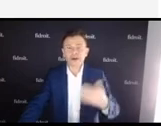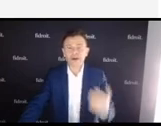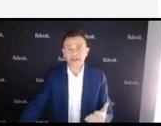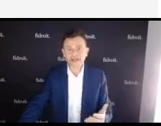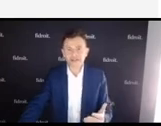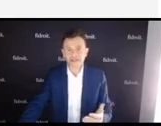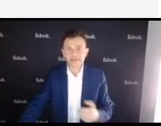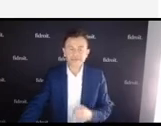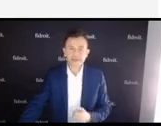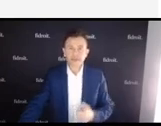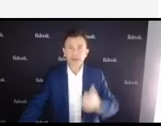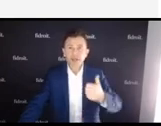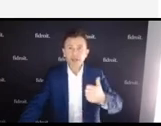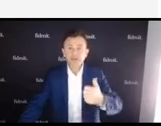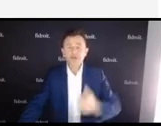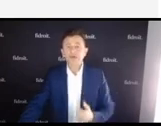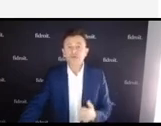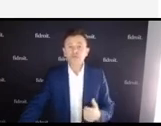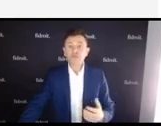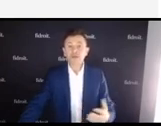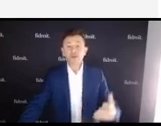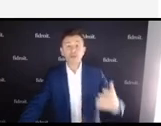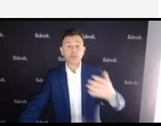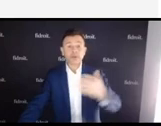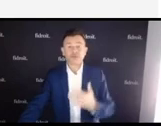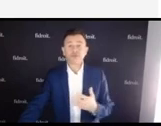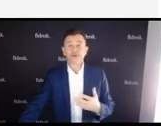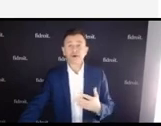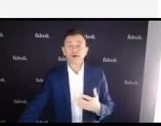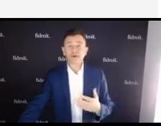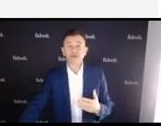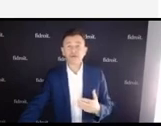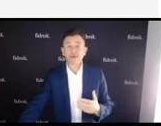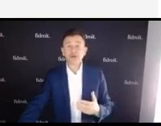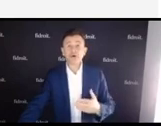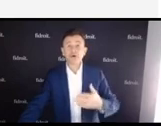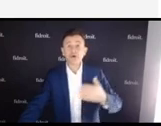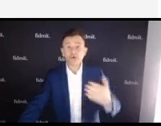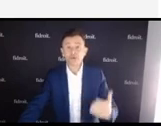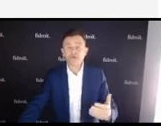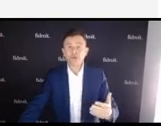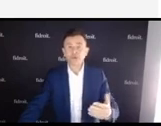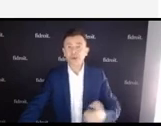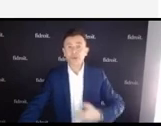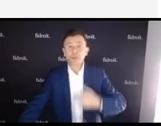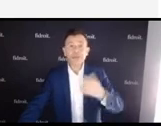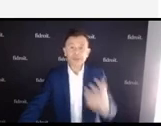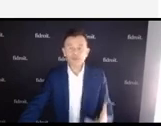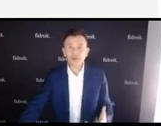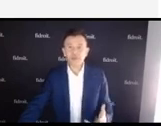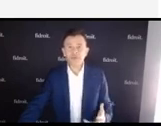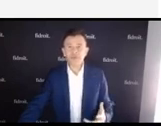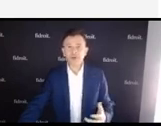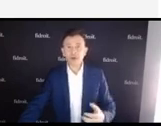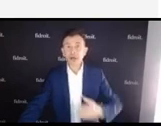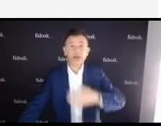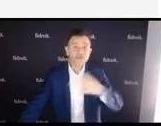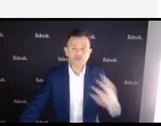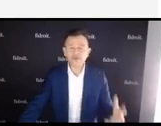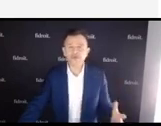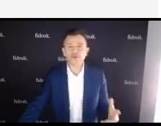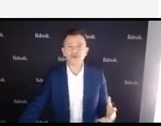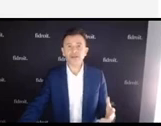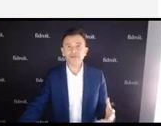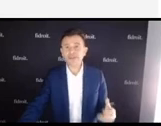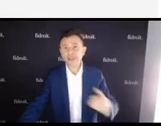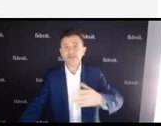choix à réaliser. Un, vous pouvez percevoir des revenus, payer de l'impôt,